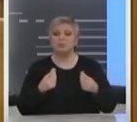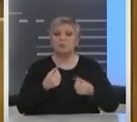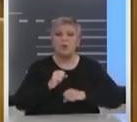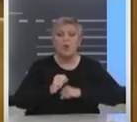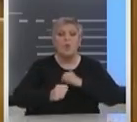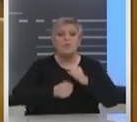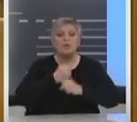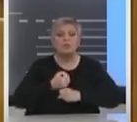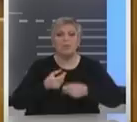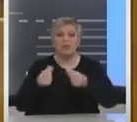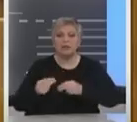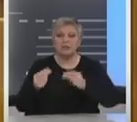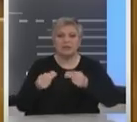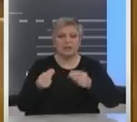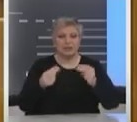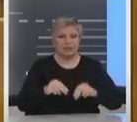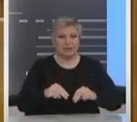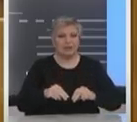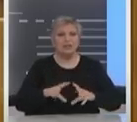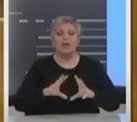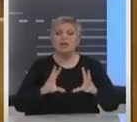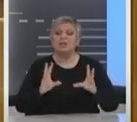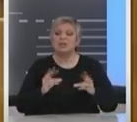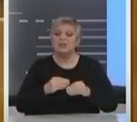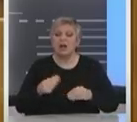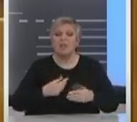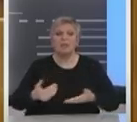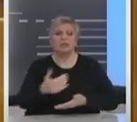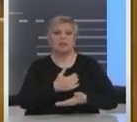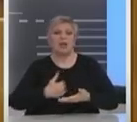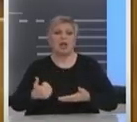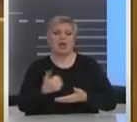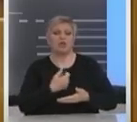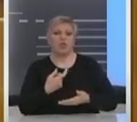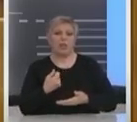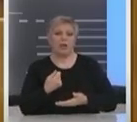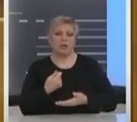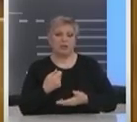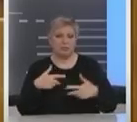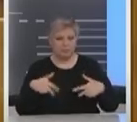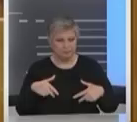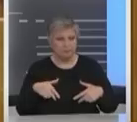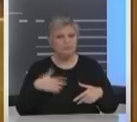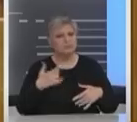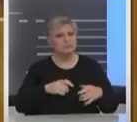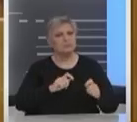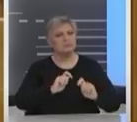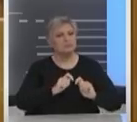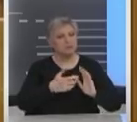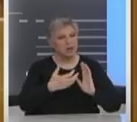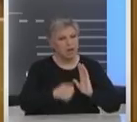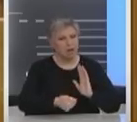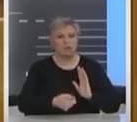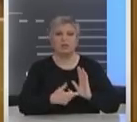το νομοσχέδιο αυτό που έχουμε μπροστά μας περιέχει πάρα πολλές θεσμικού χαρακτήρα αλλαγές. Ανοίγει